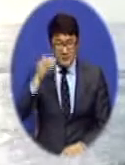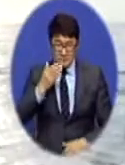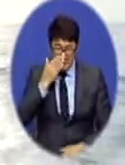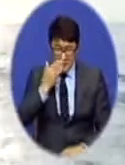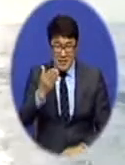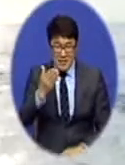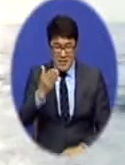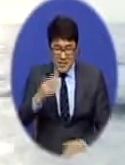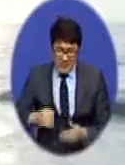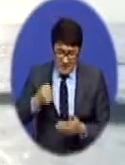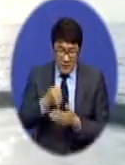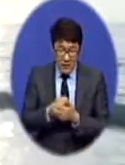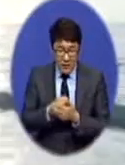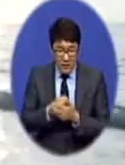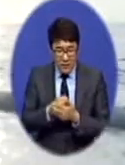잊어야지